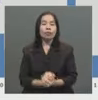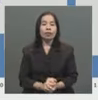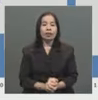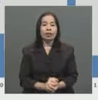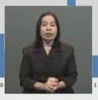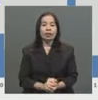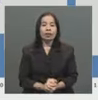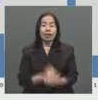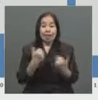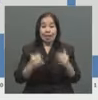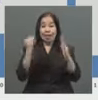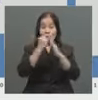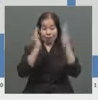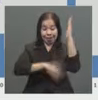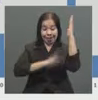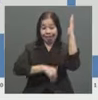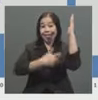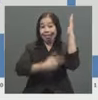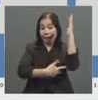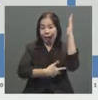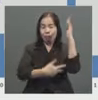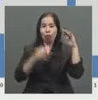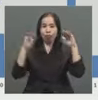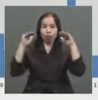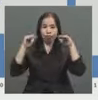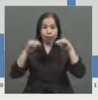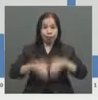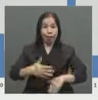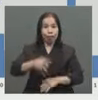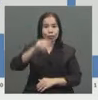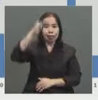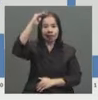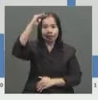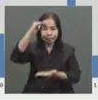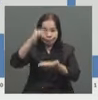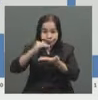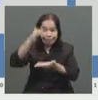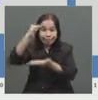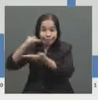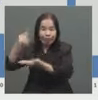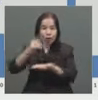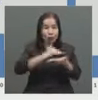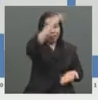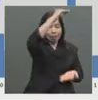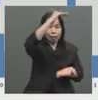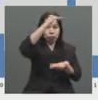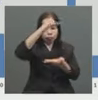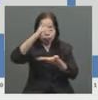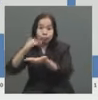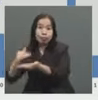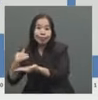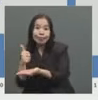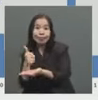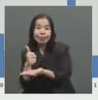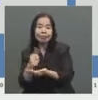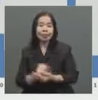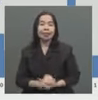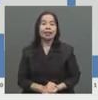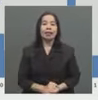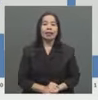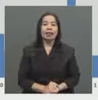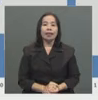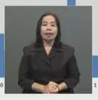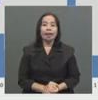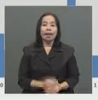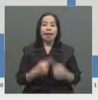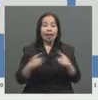าน3จังหวัดชายแดนใต้นี้ก็ลดน้อยลงถ้ามาตรการเข้มข้นและประชาชนให้ความร่วมมือส่วนเรื่องของการ